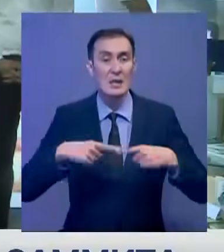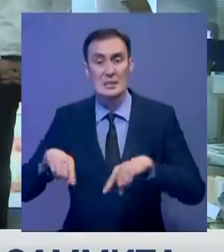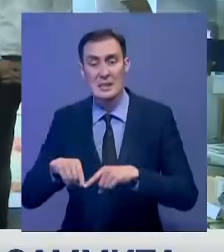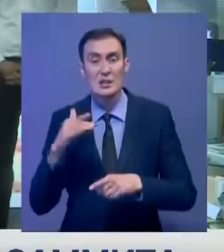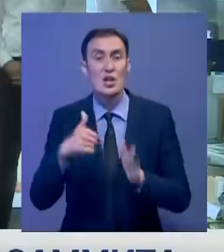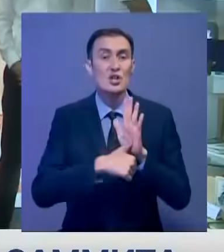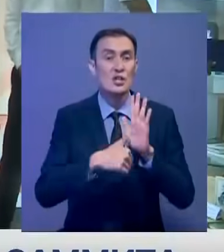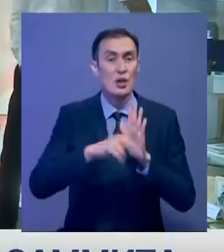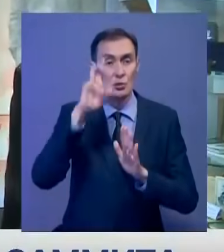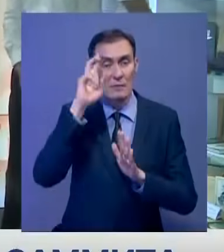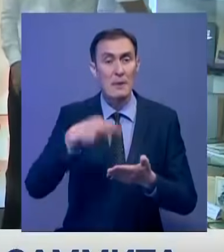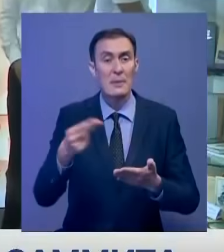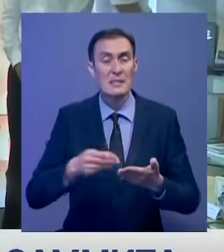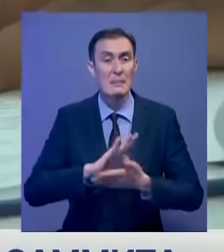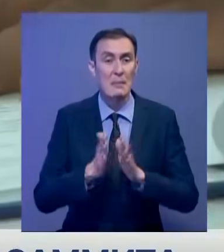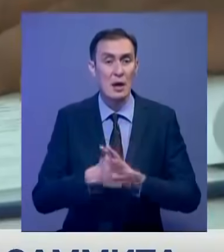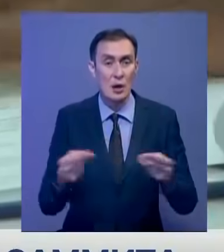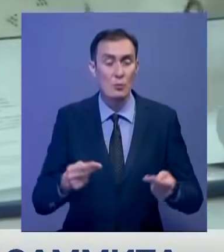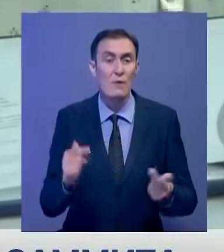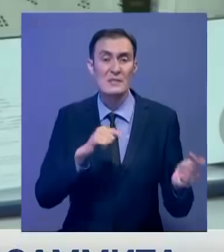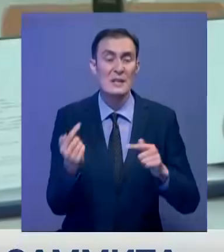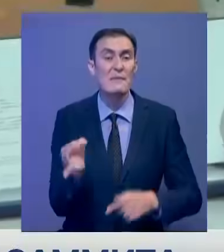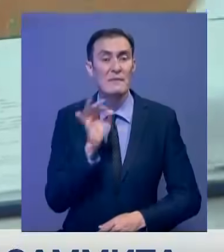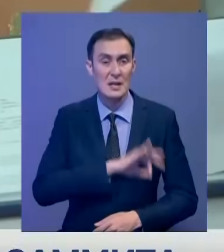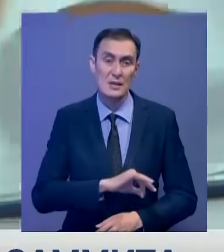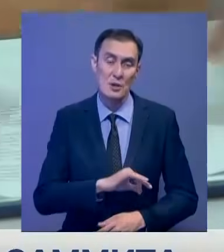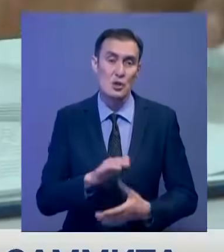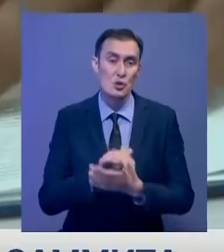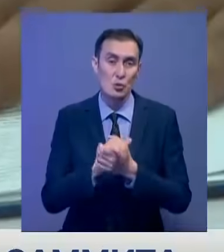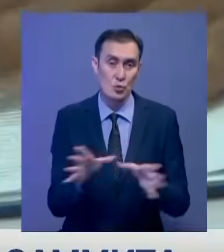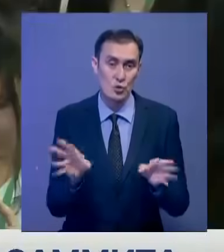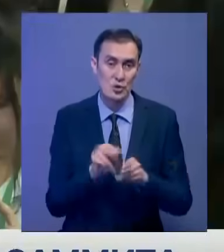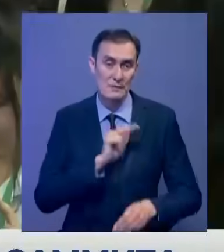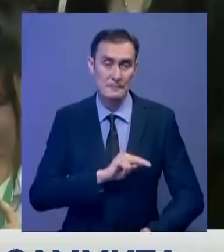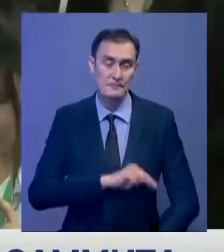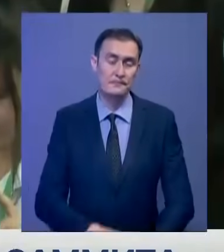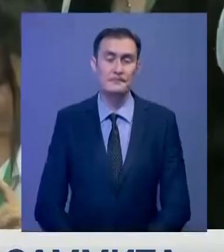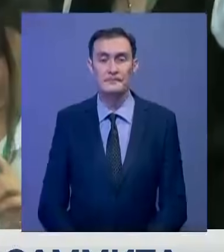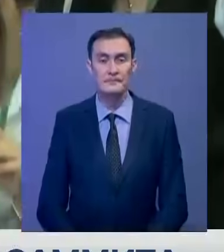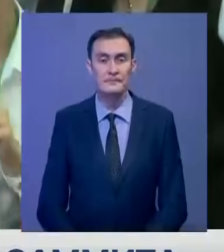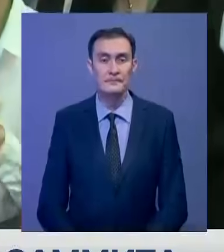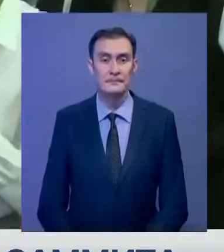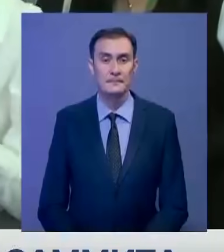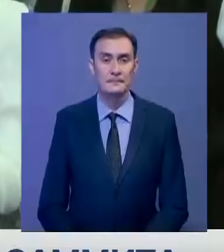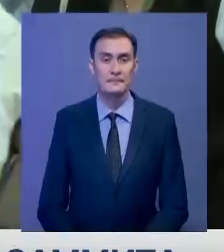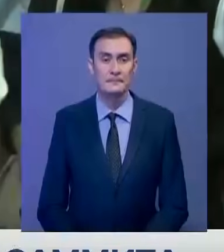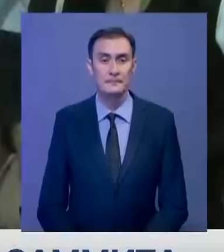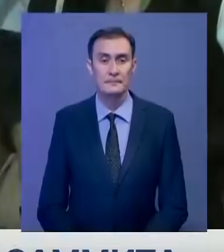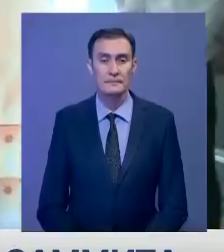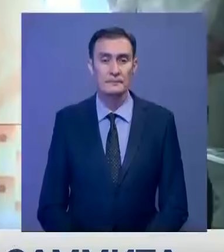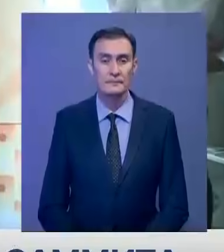из 6 стран подписали меморандумы о взаимовыгодном сотрудничестве. Рауль Габитов, Ерболат Абишев, Самат